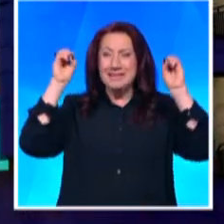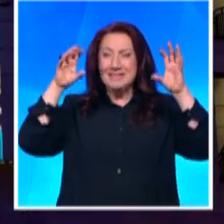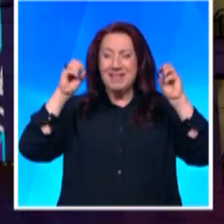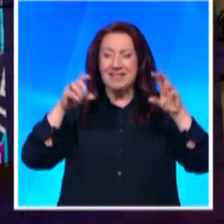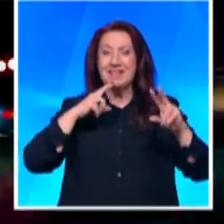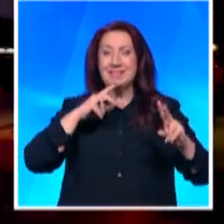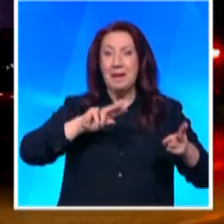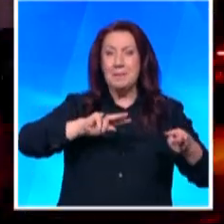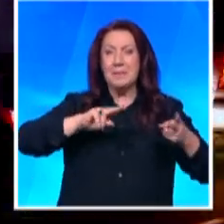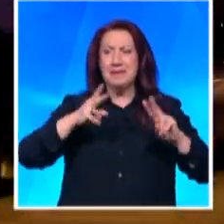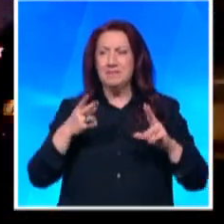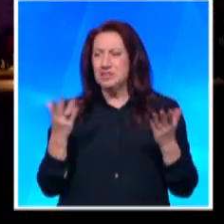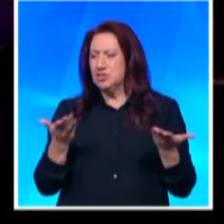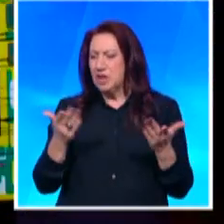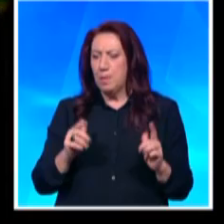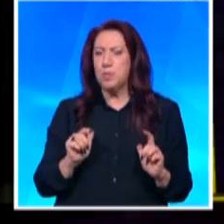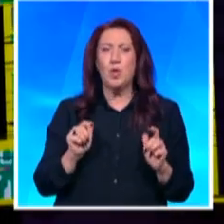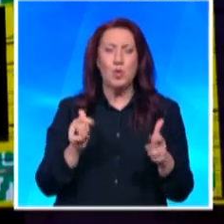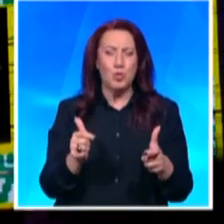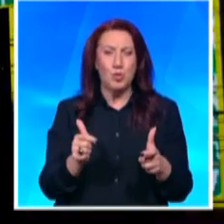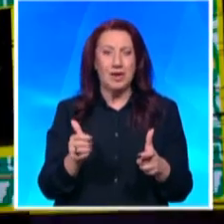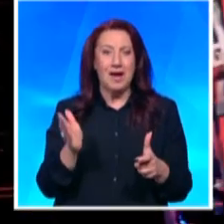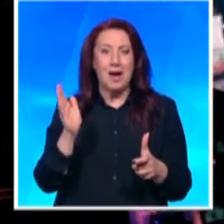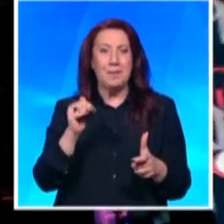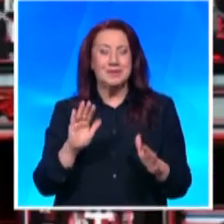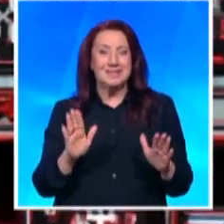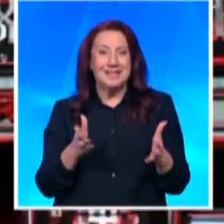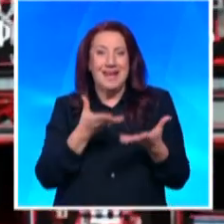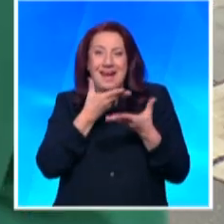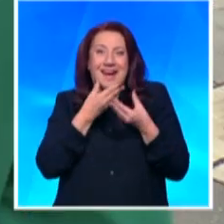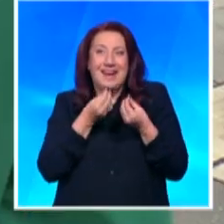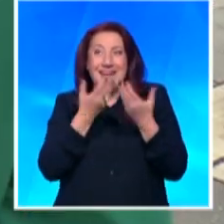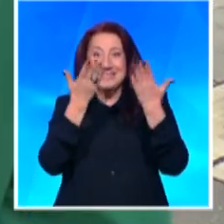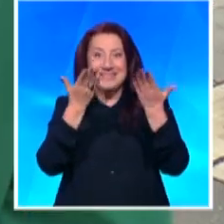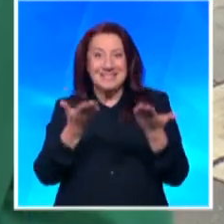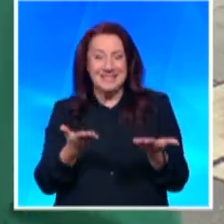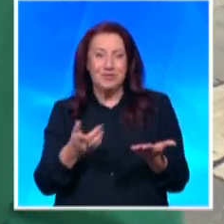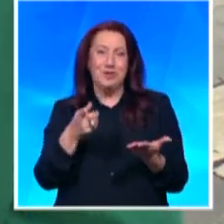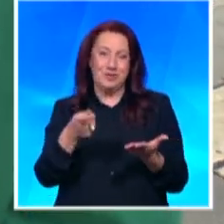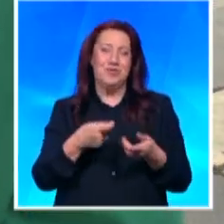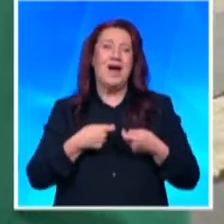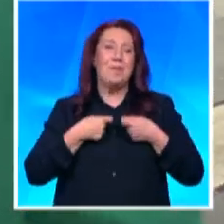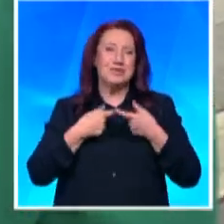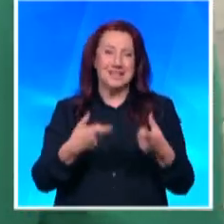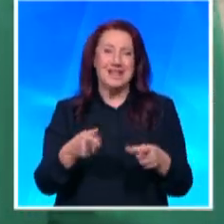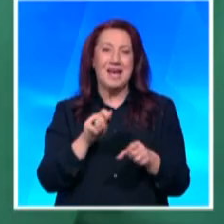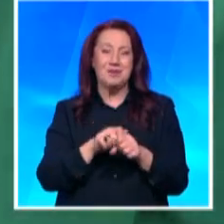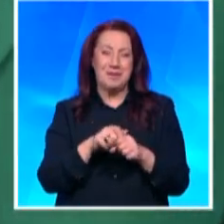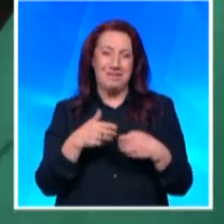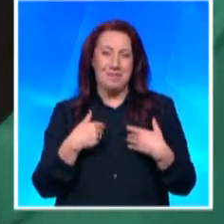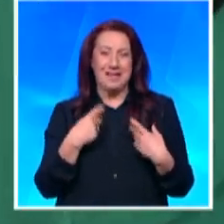изхвърляме обикновено в ежедневието си, в нещо много красиво и вълнуващо. Това е посланието, което отправяме и към нашите зрители и